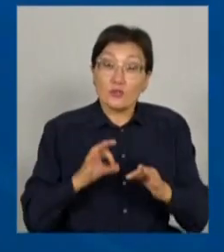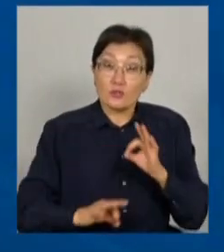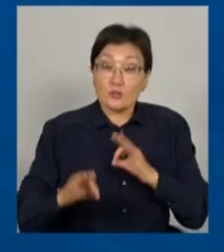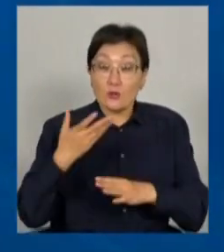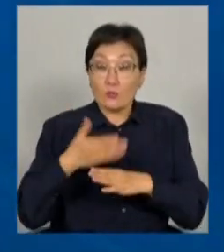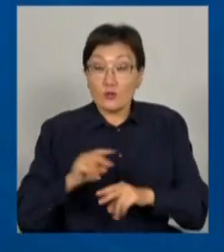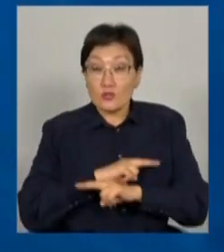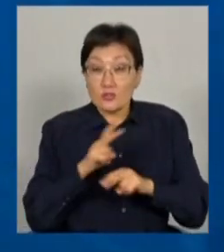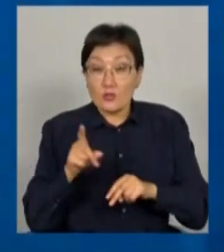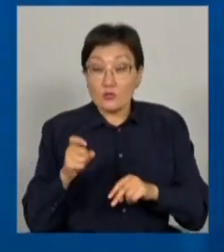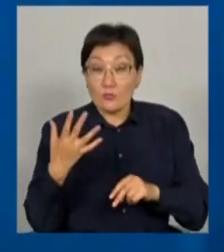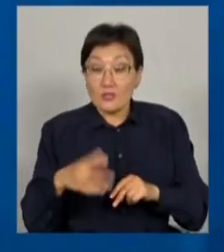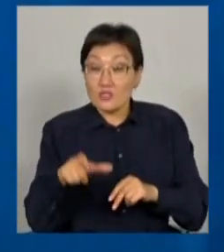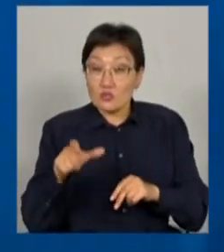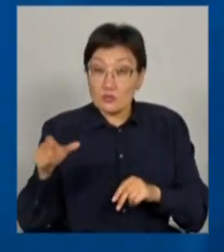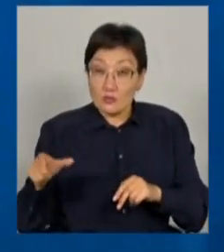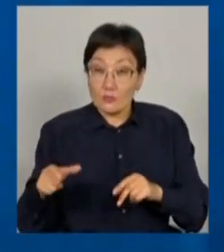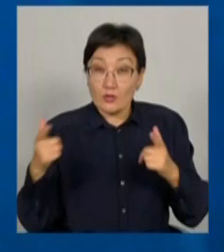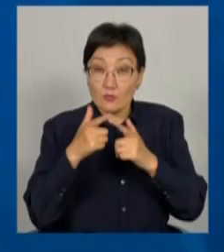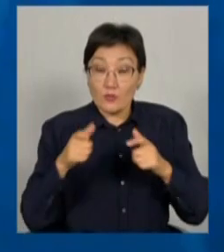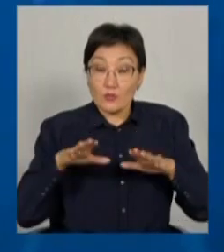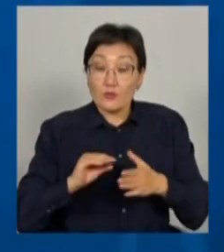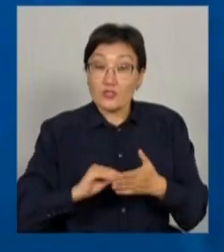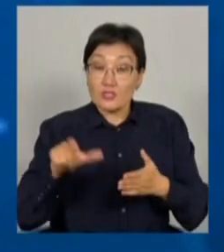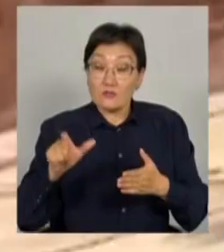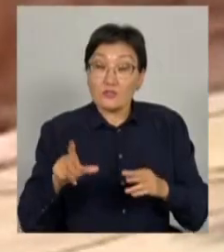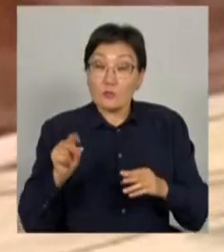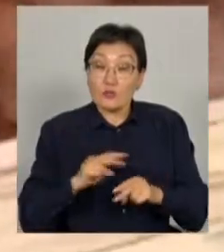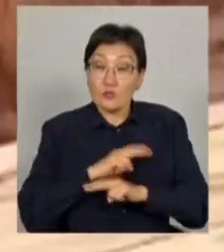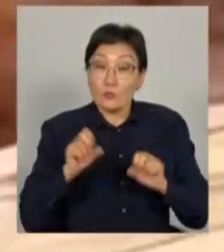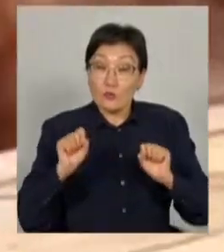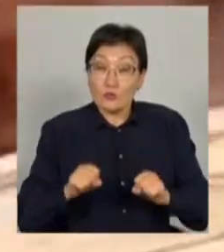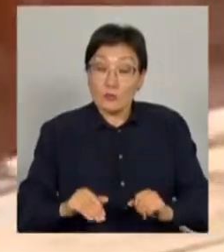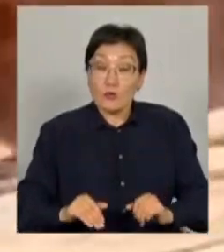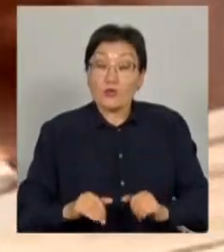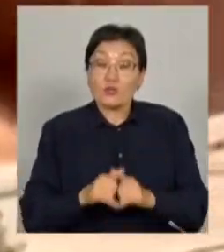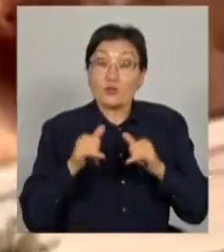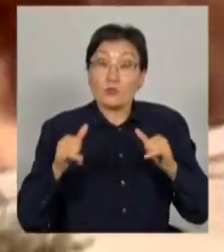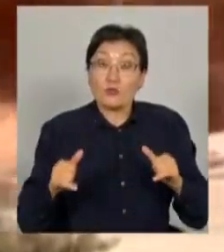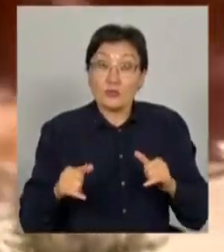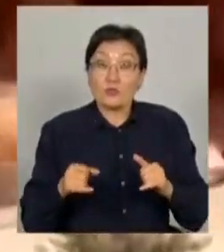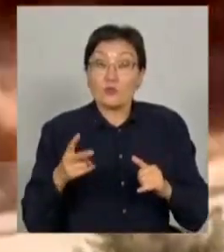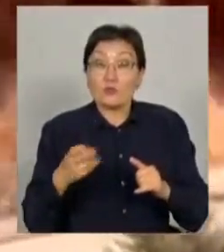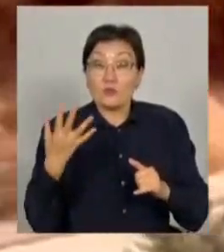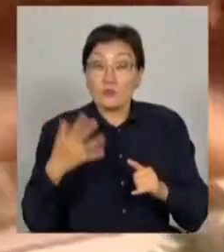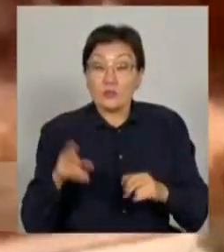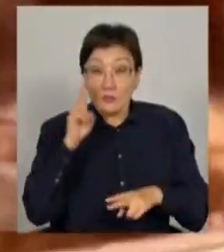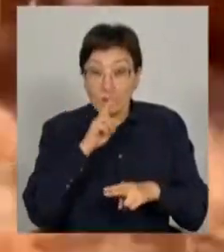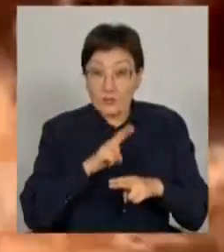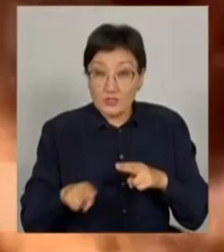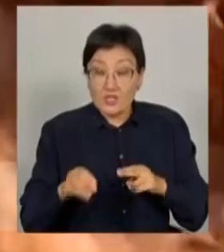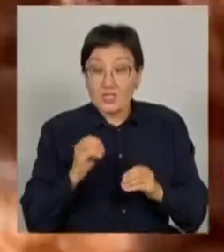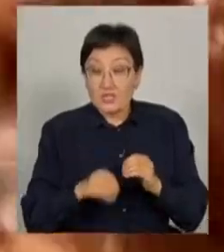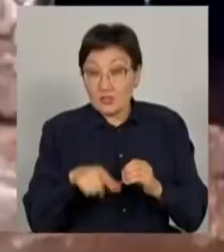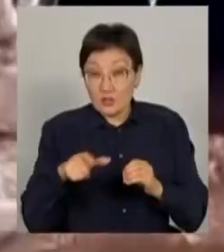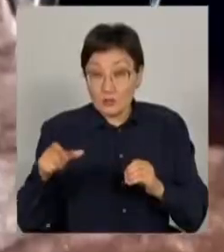страны погибли 150 человек. По данным местных СМИ, число погибших может вырасти до 250. Пропали без вести